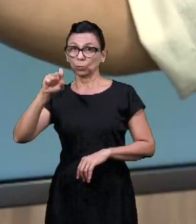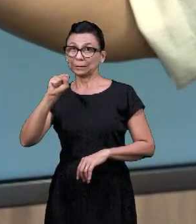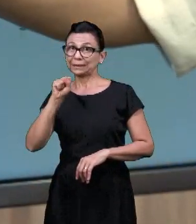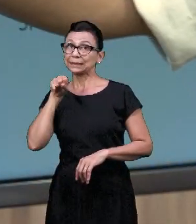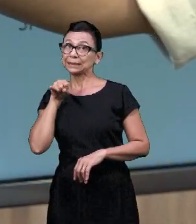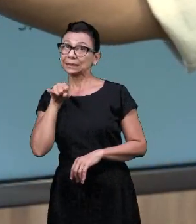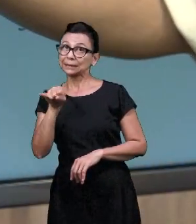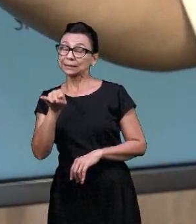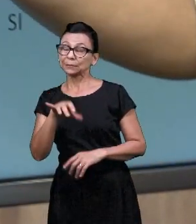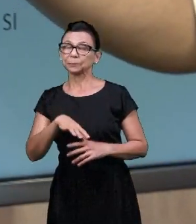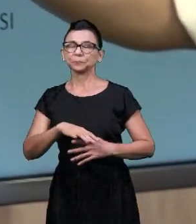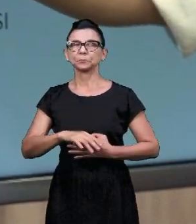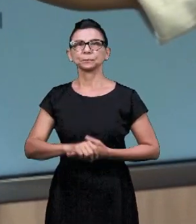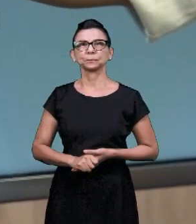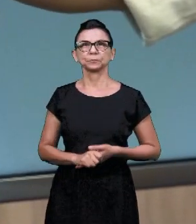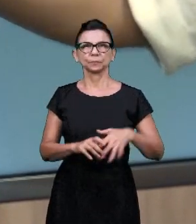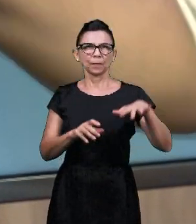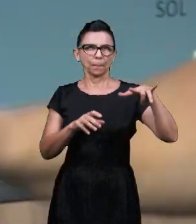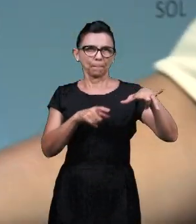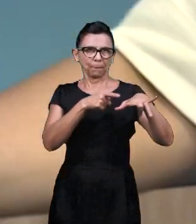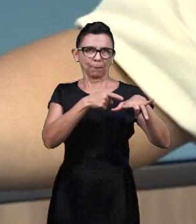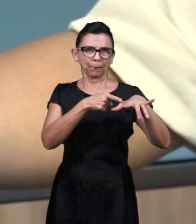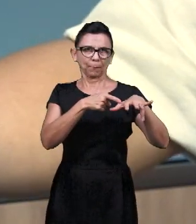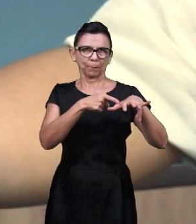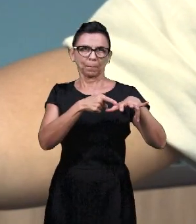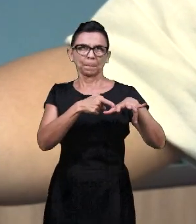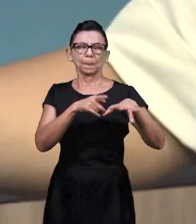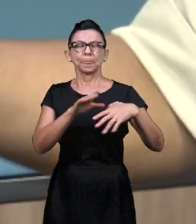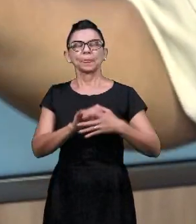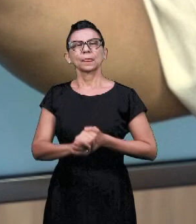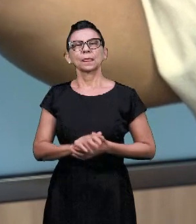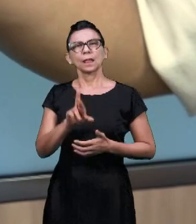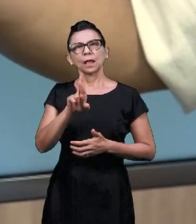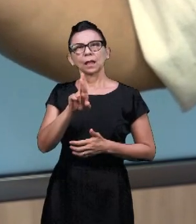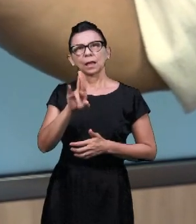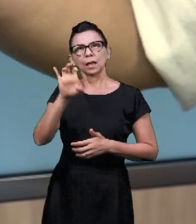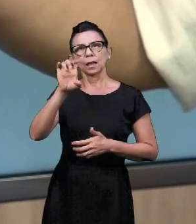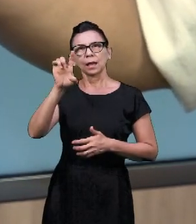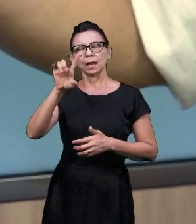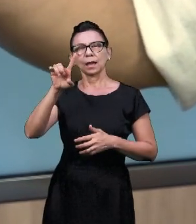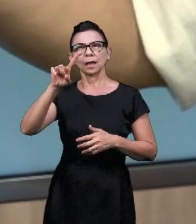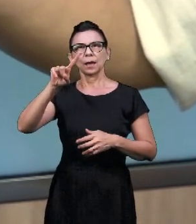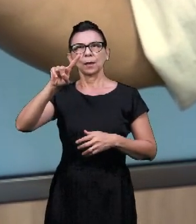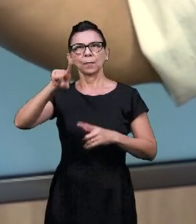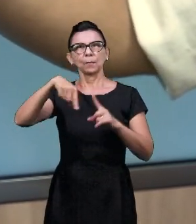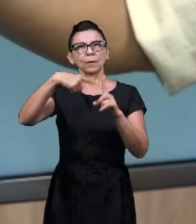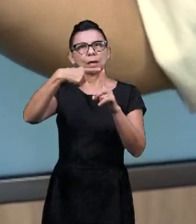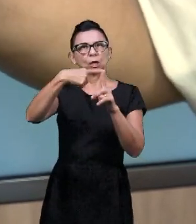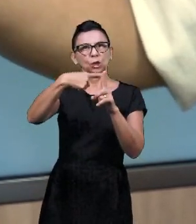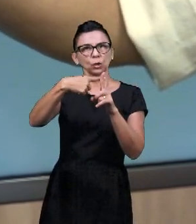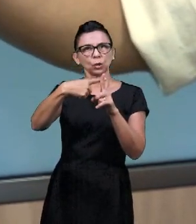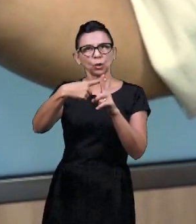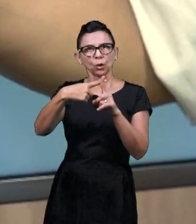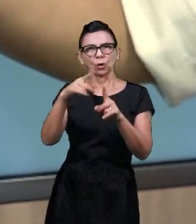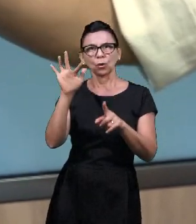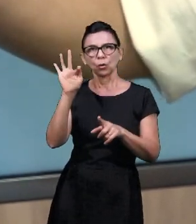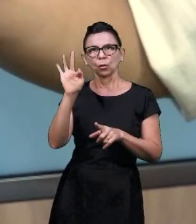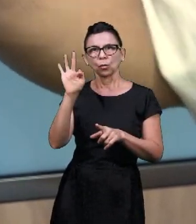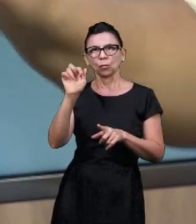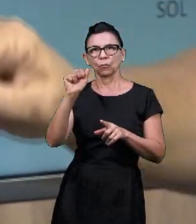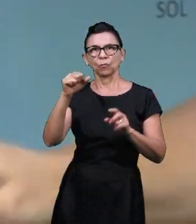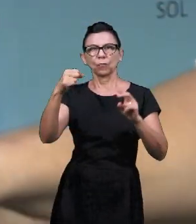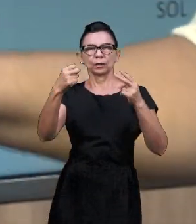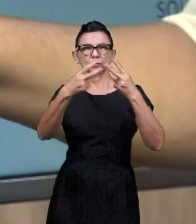ré majeur, ré ou fa dièse, le fa dièse, c'est pour cela qu'il est peint ici